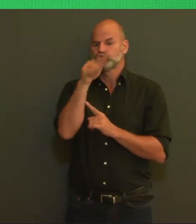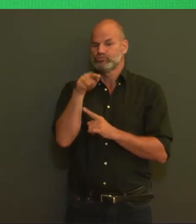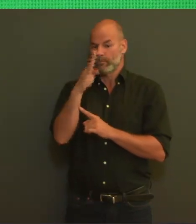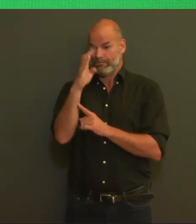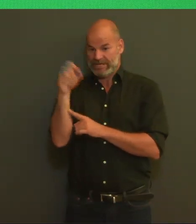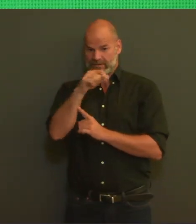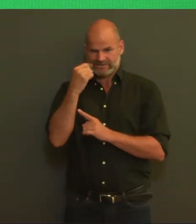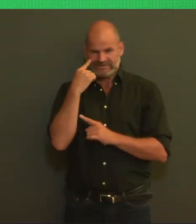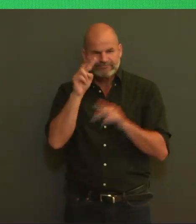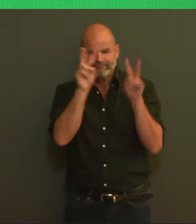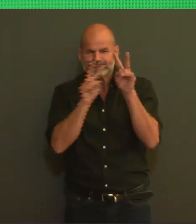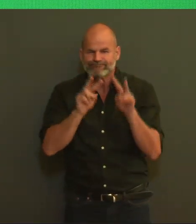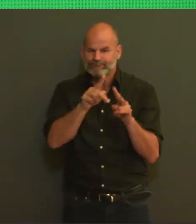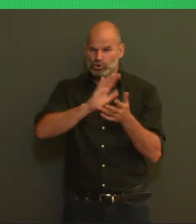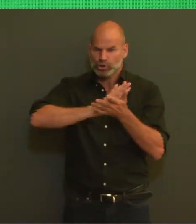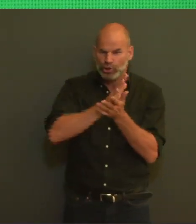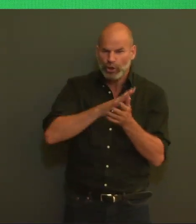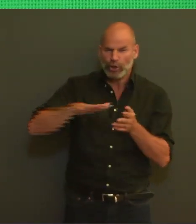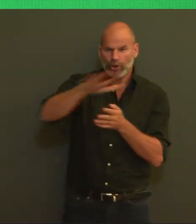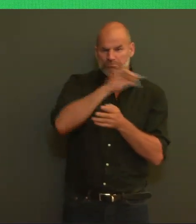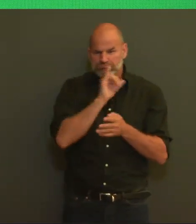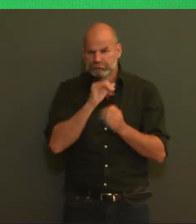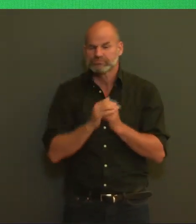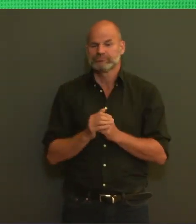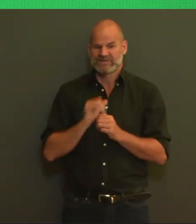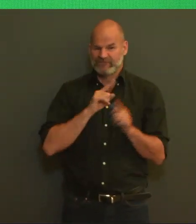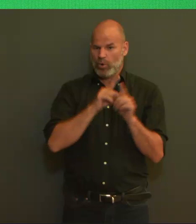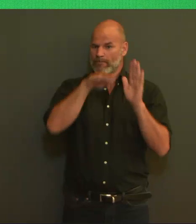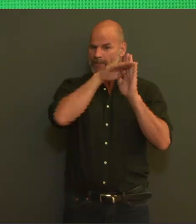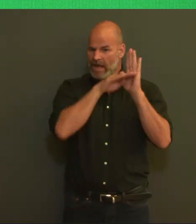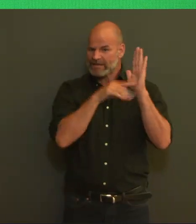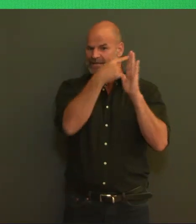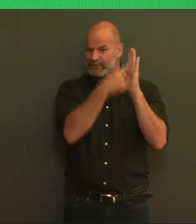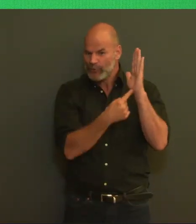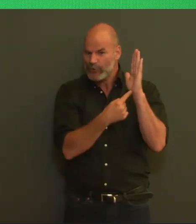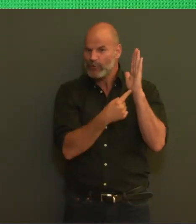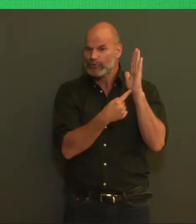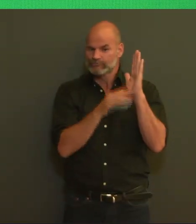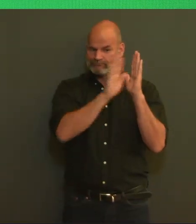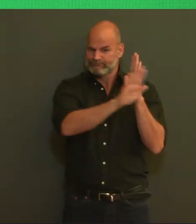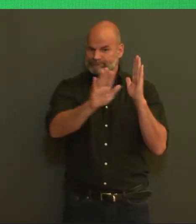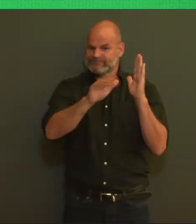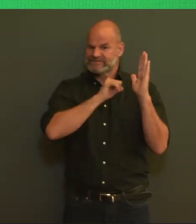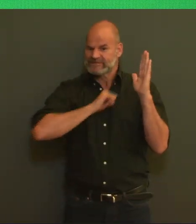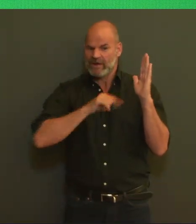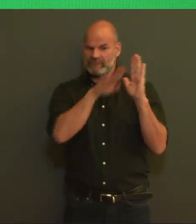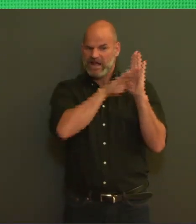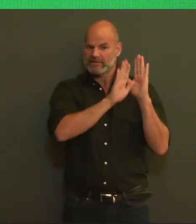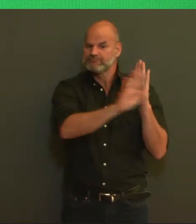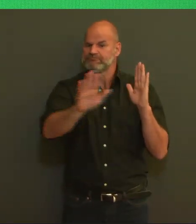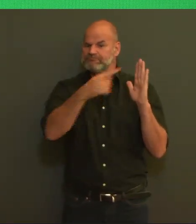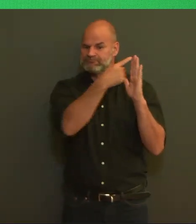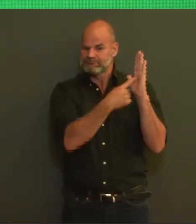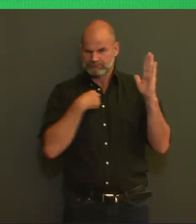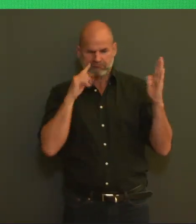ook een overzicht van de maatregelen die genomen zijn door de lokale overheden in het kader van het coronavirus. We raden